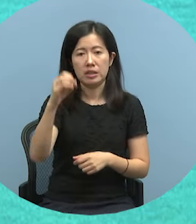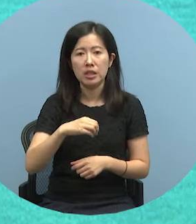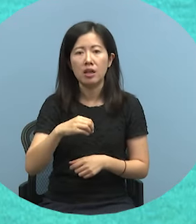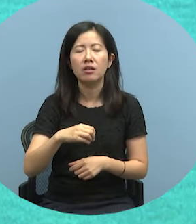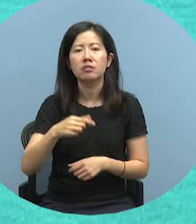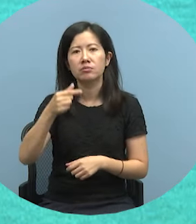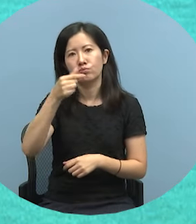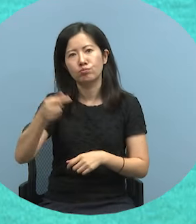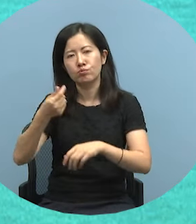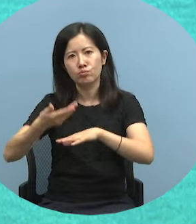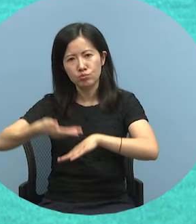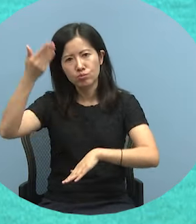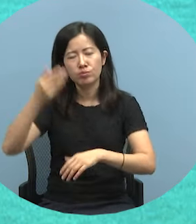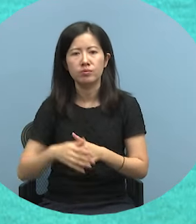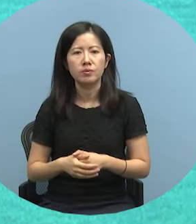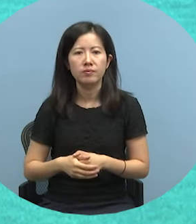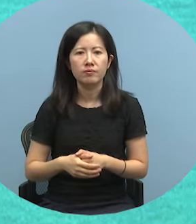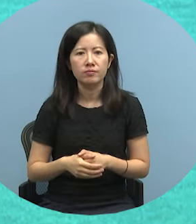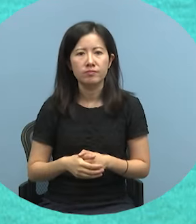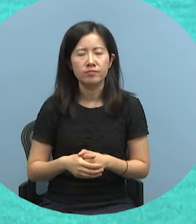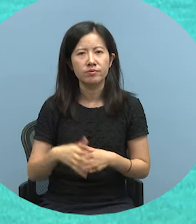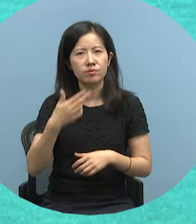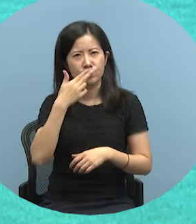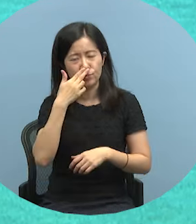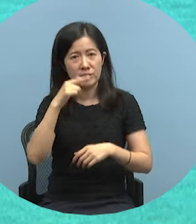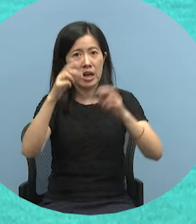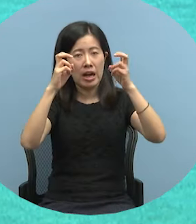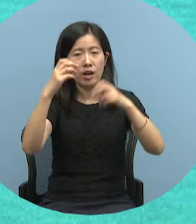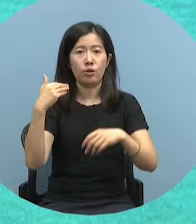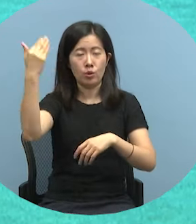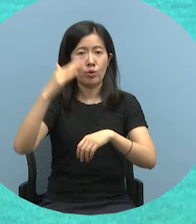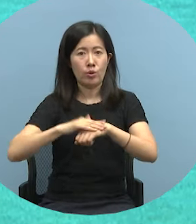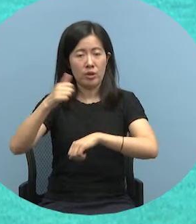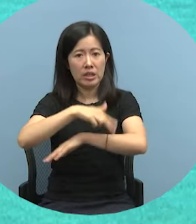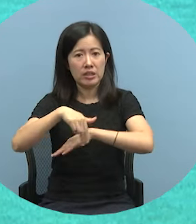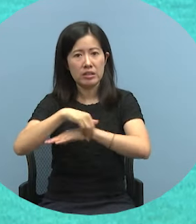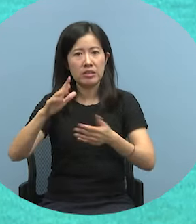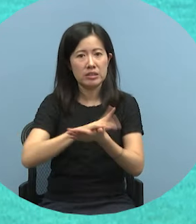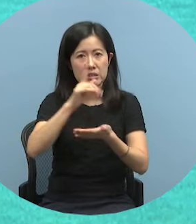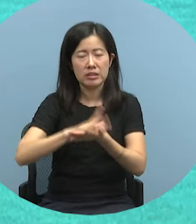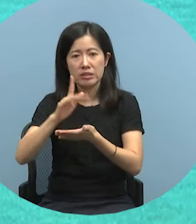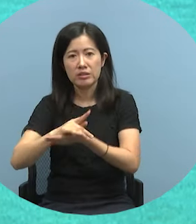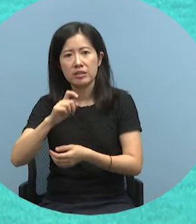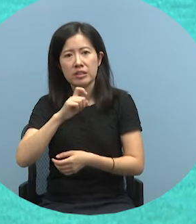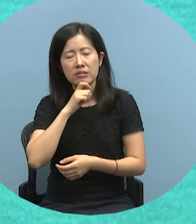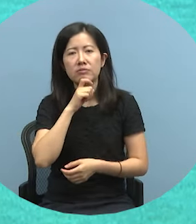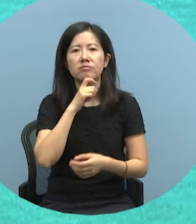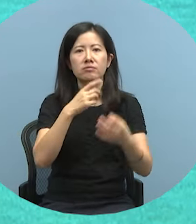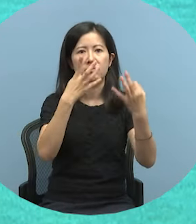是達到100,000或者以上。估算高才通計劃每年可以為香港帶來